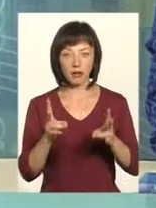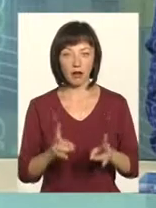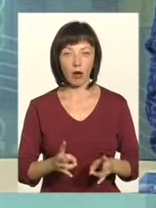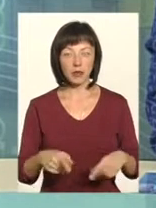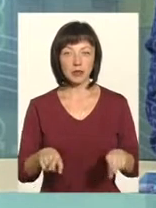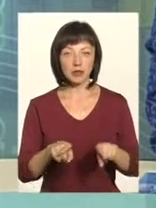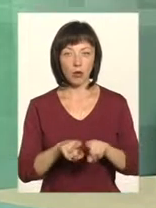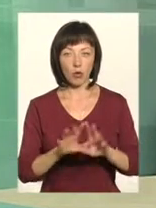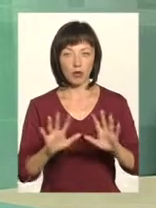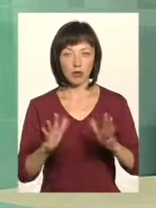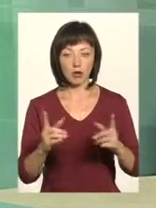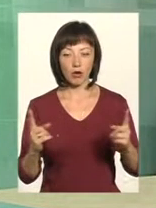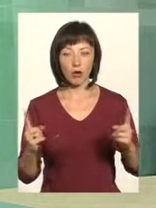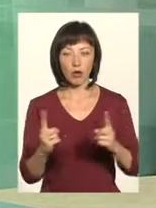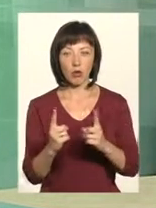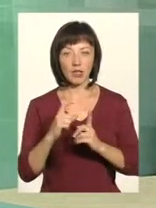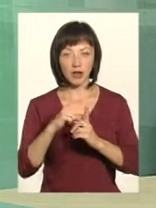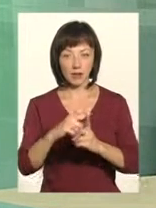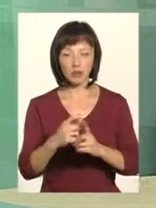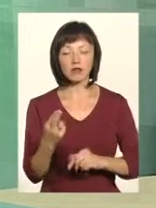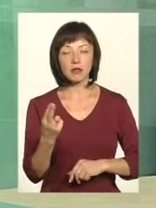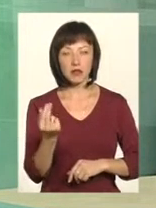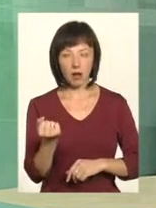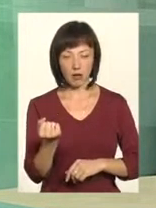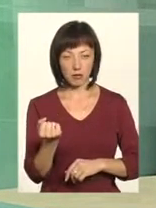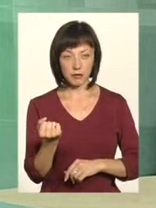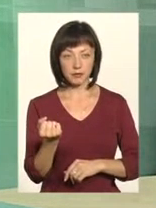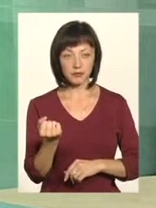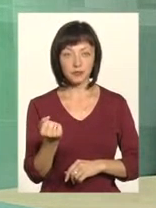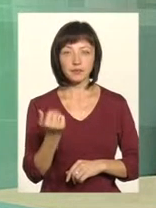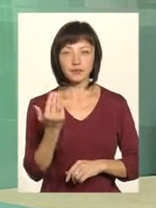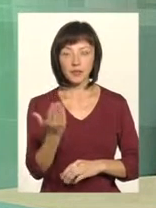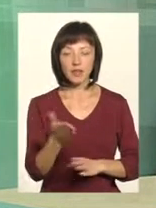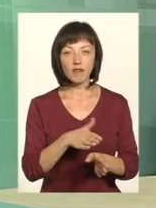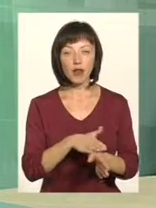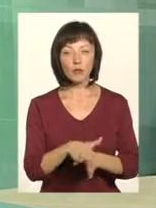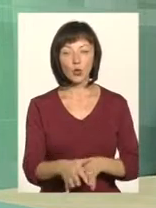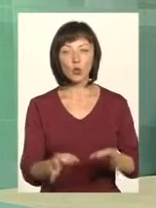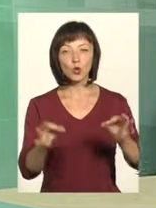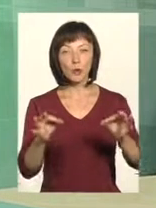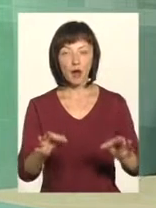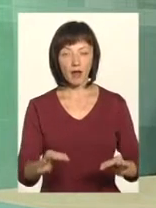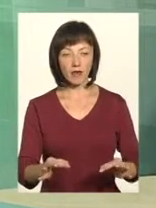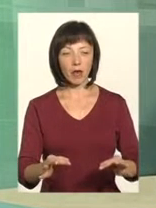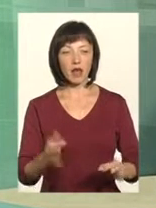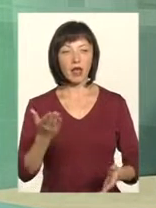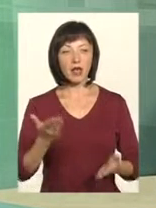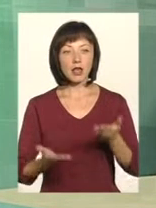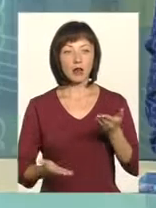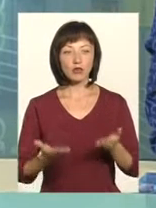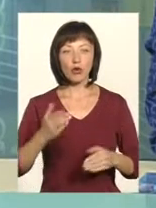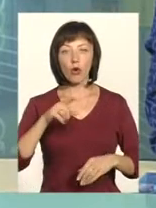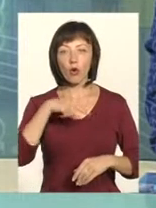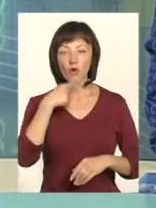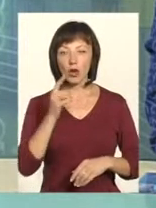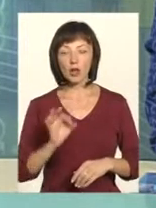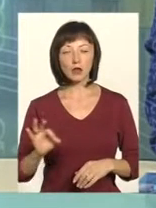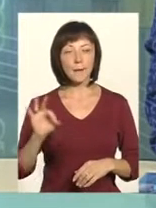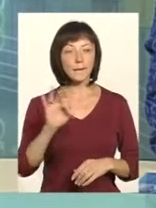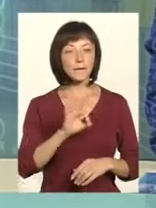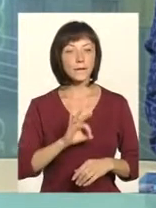такої трагедії? Коротка відповідь – так. Ви абсолютно праві. І якщо говорити про